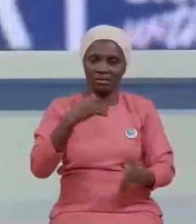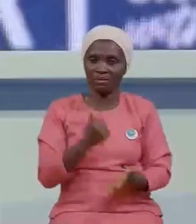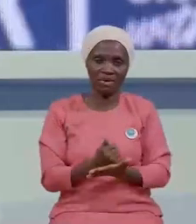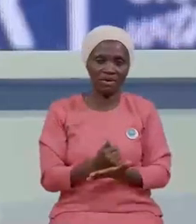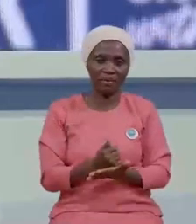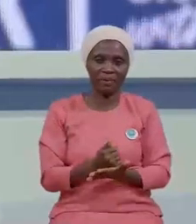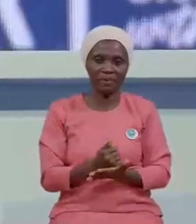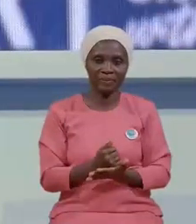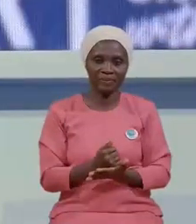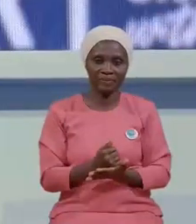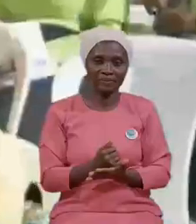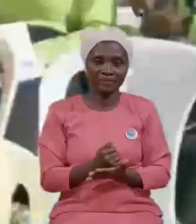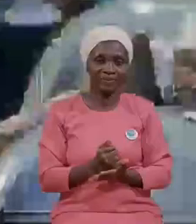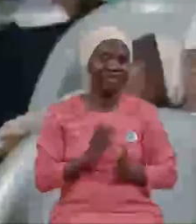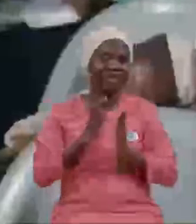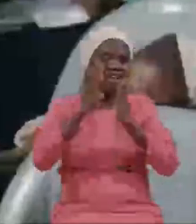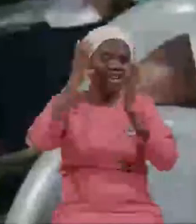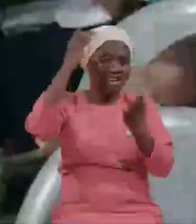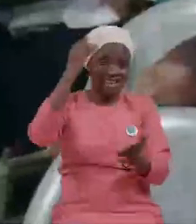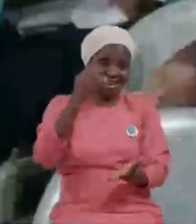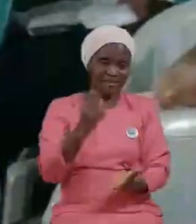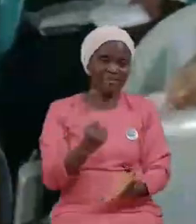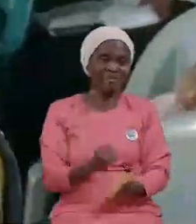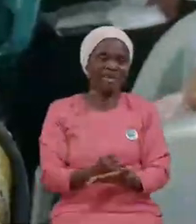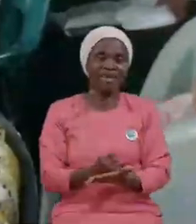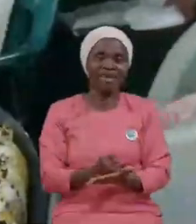Je n'ai pas entendu un amen céleste là-bas.